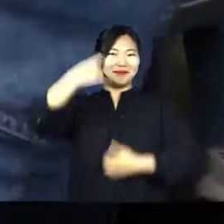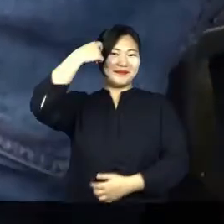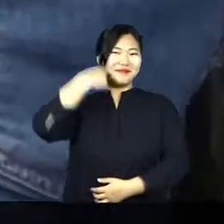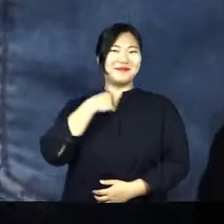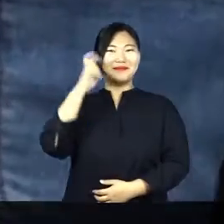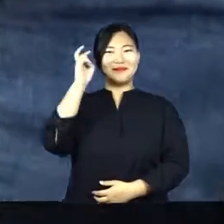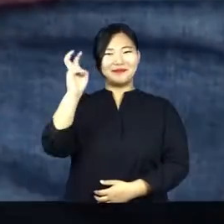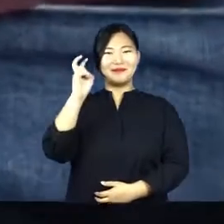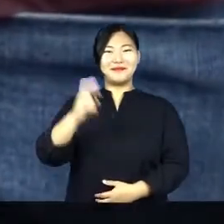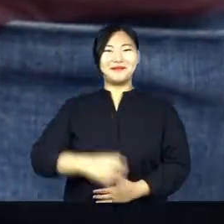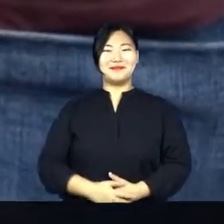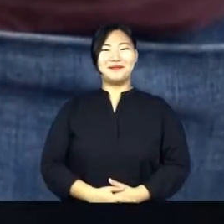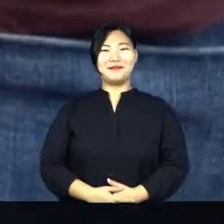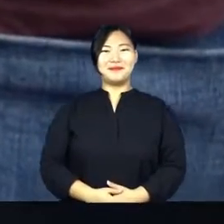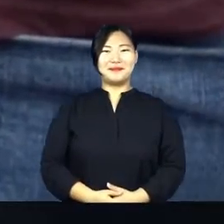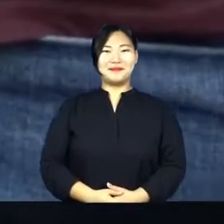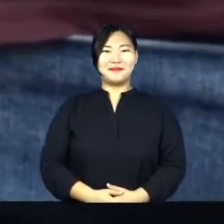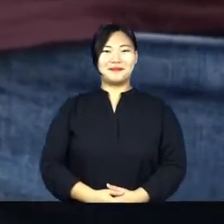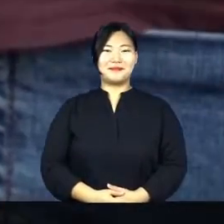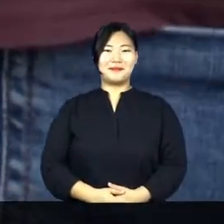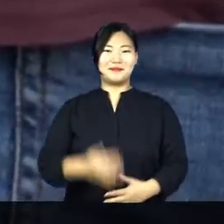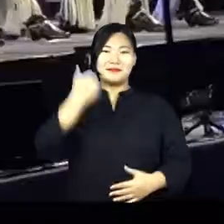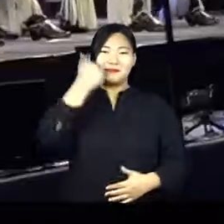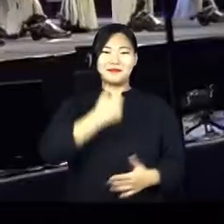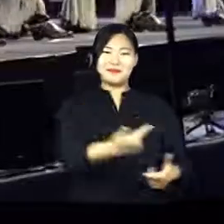시민들의 눈과 귀를 사로잡을 예정입니다.